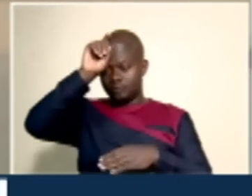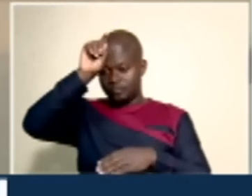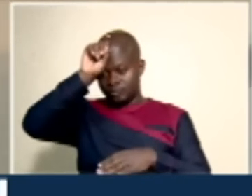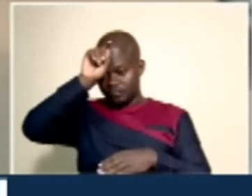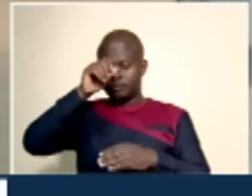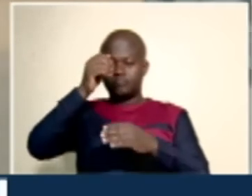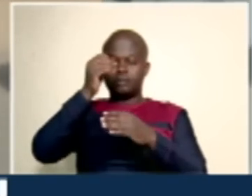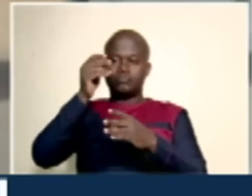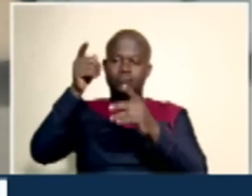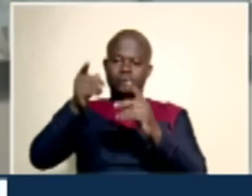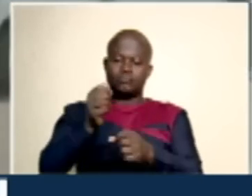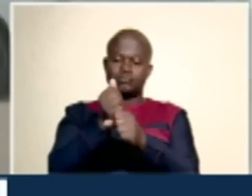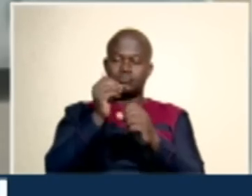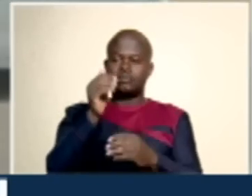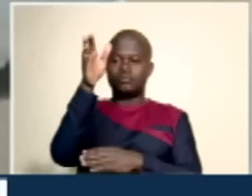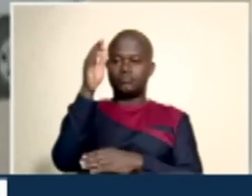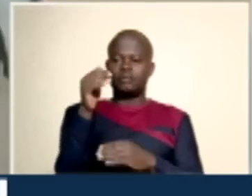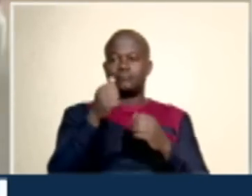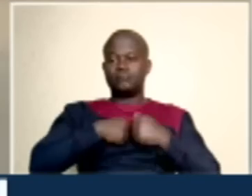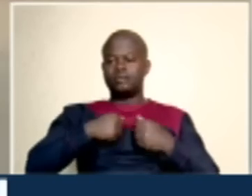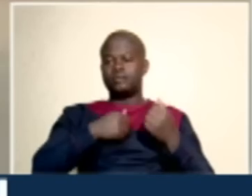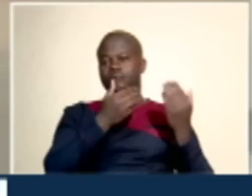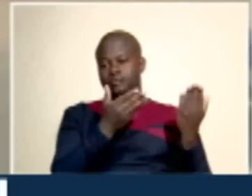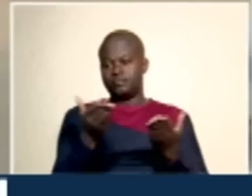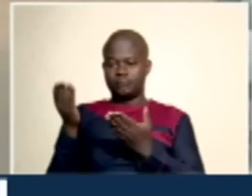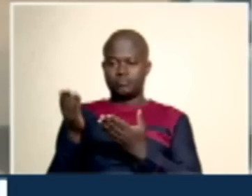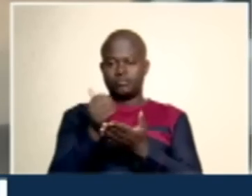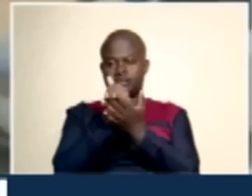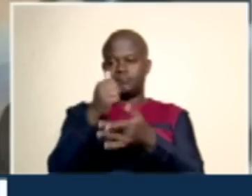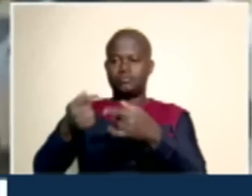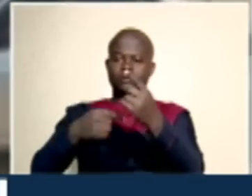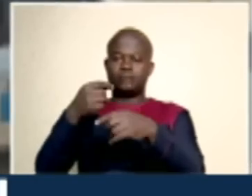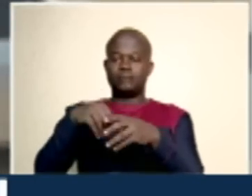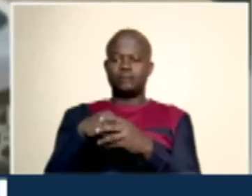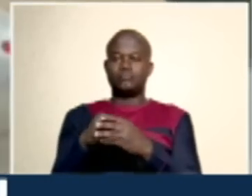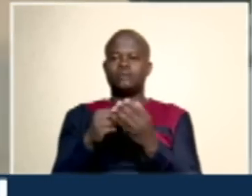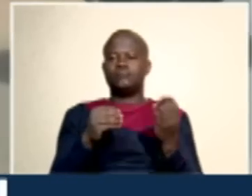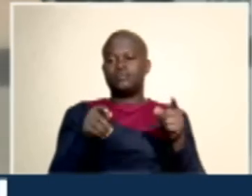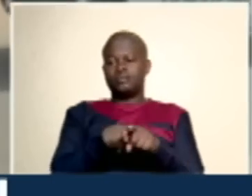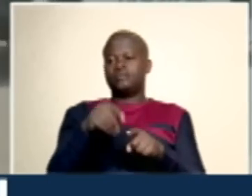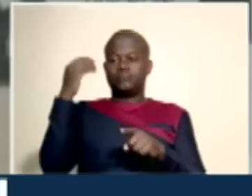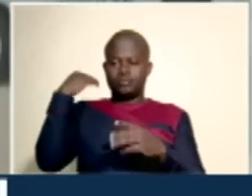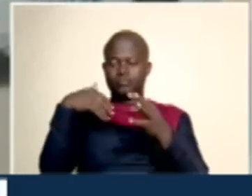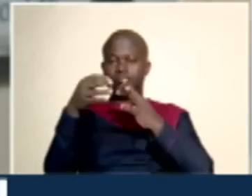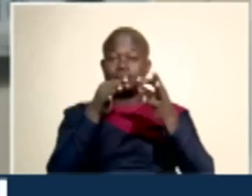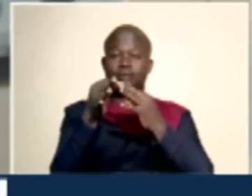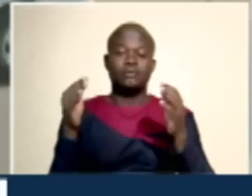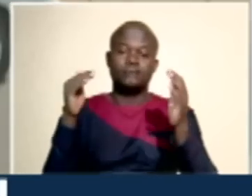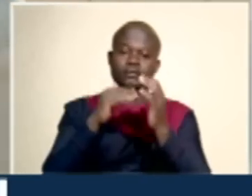abakozi ba ambasade y'u Rwanda barahari barabategereje bakabakira bakabafasha gukomeza urugendo kuko rero wari ubikomojeho